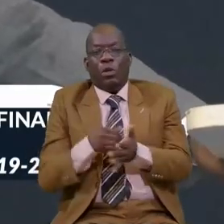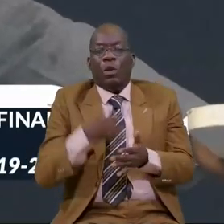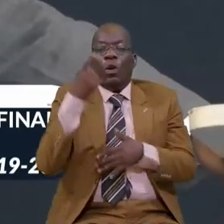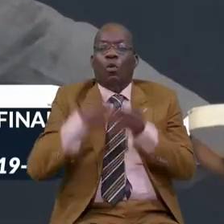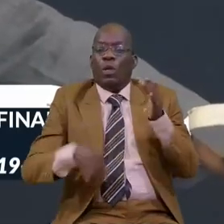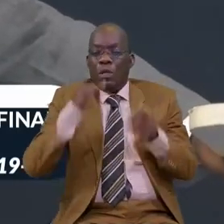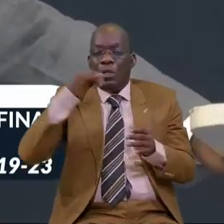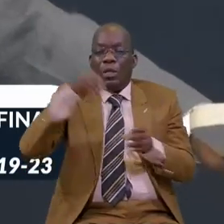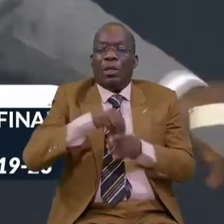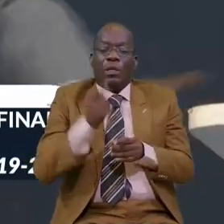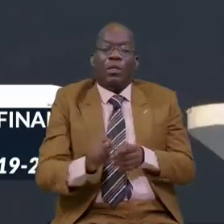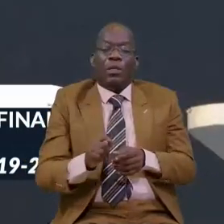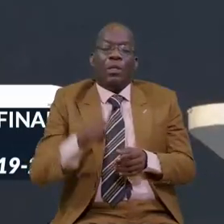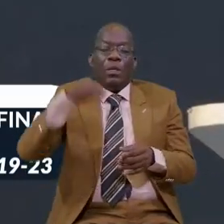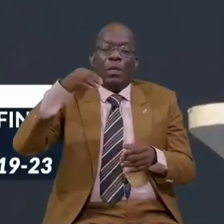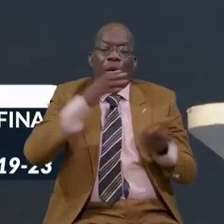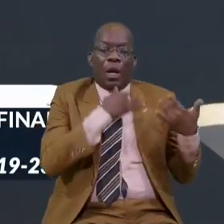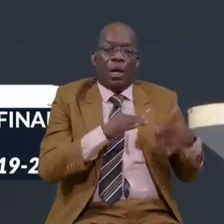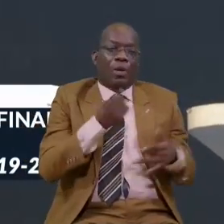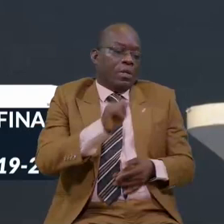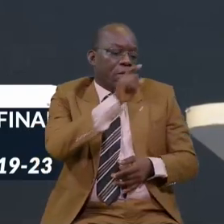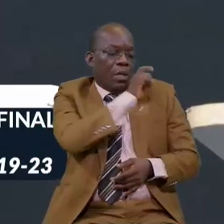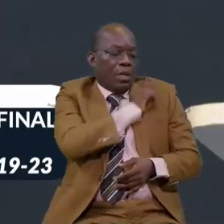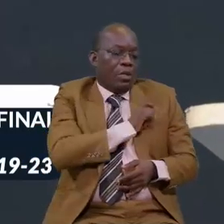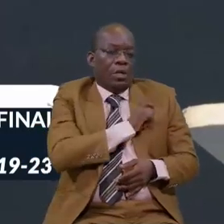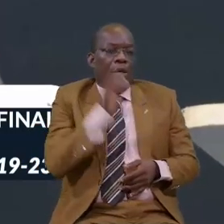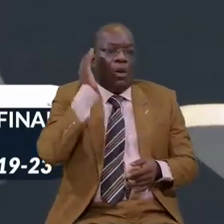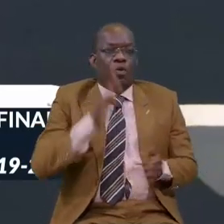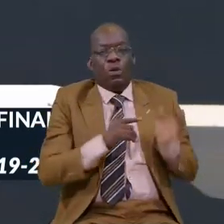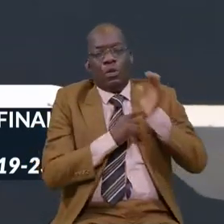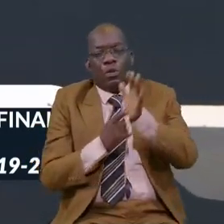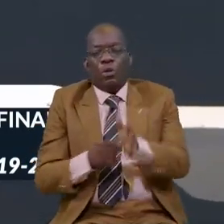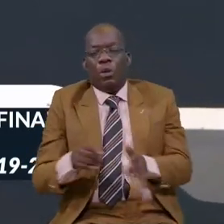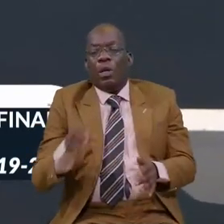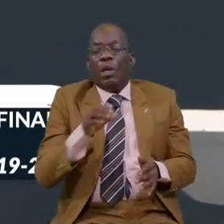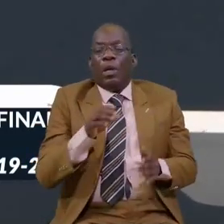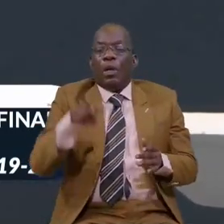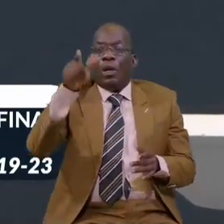poumons, il examine et révèle ce qui se trouve dans les cœurs.